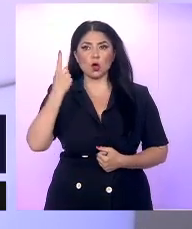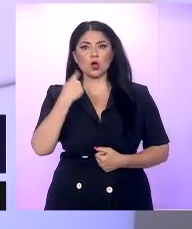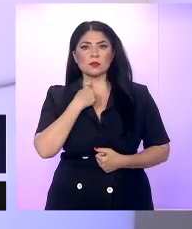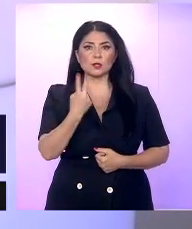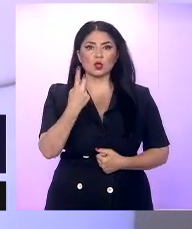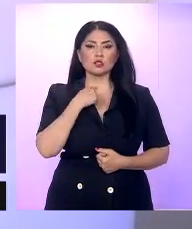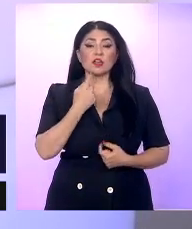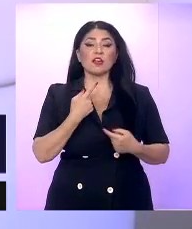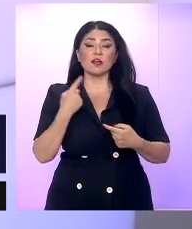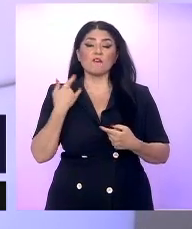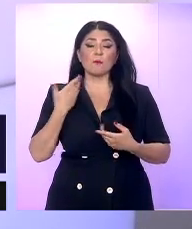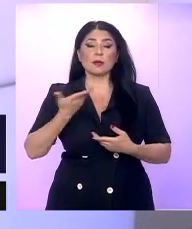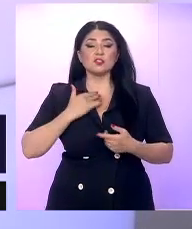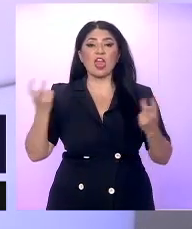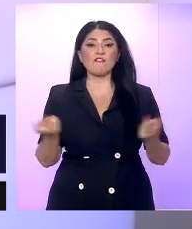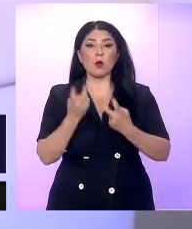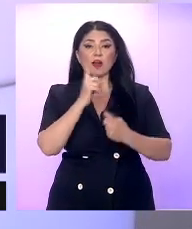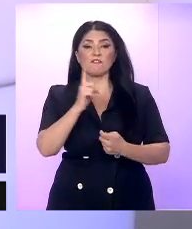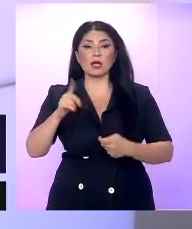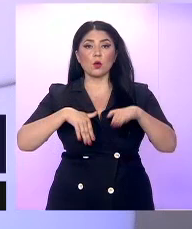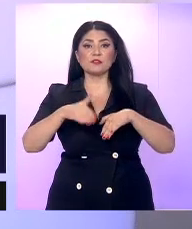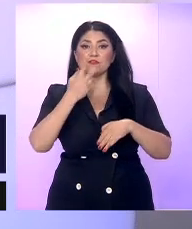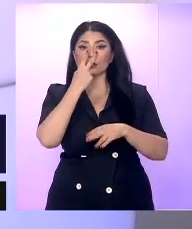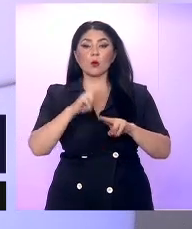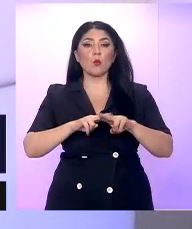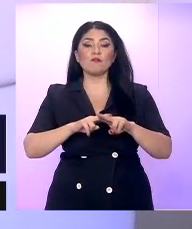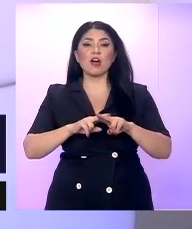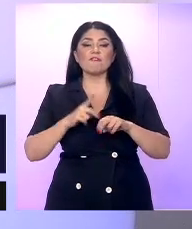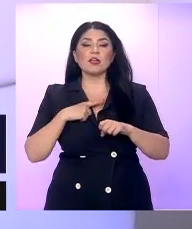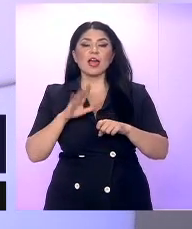două, vine și evaluarea miniștilor și atunci vom vedea în ce direcție merge